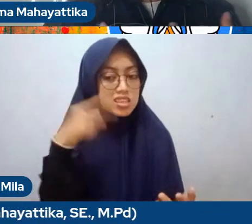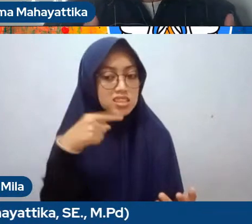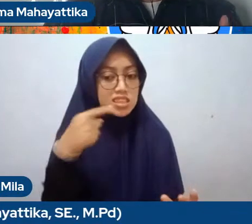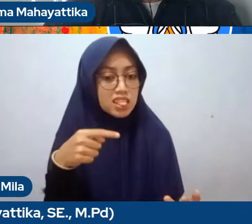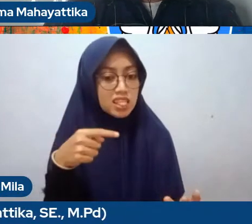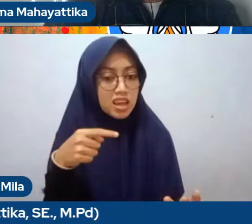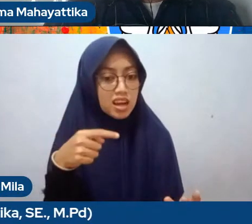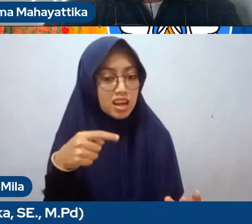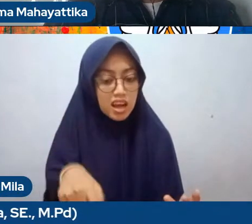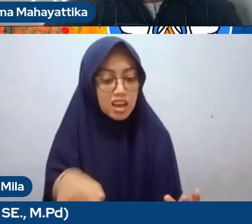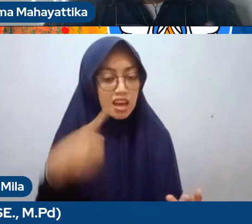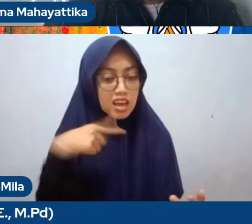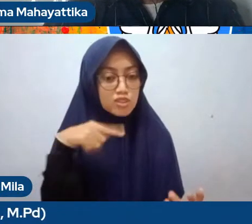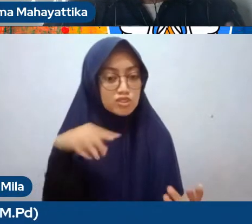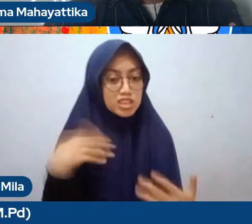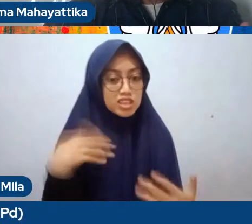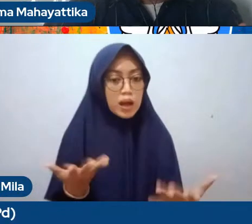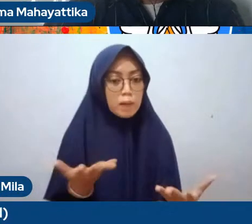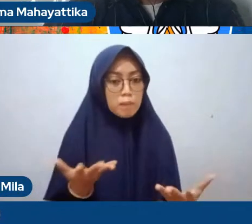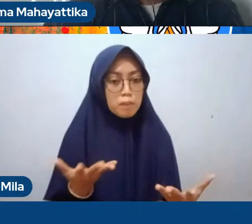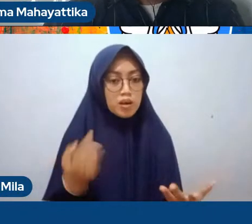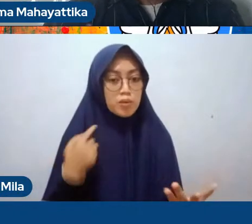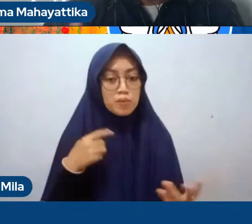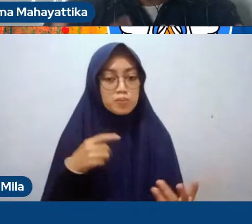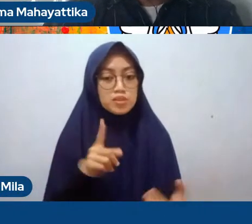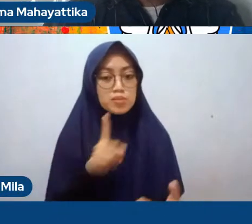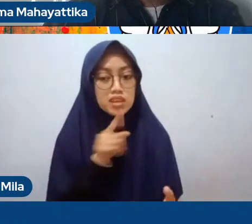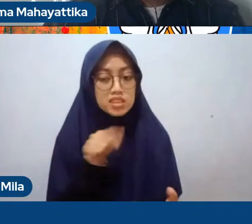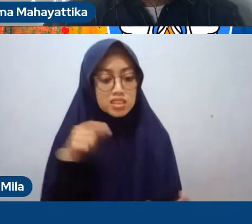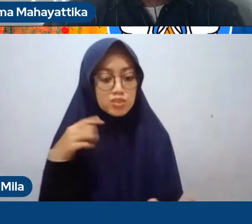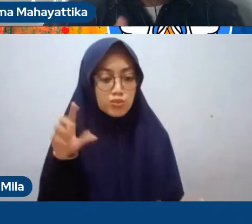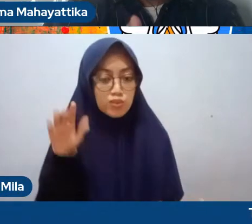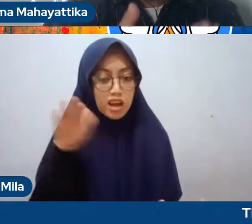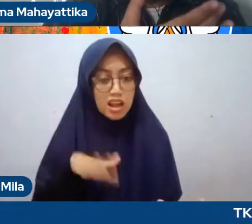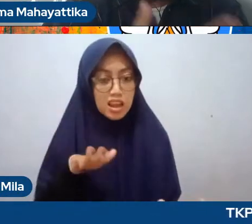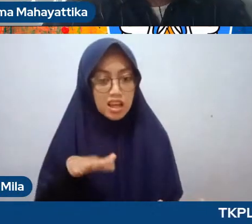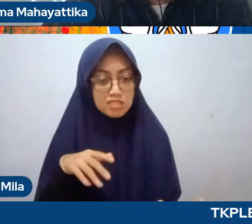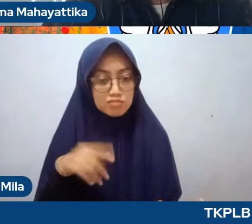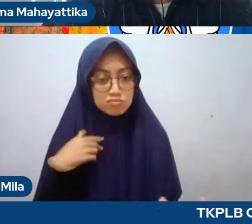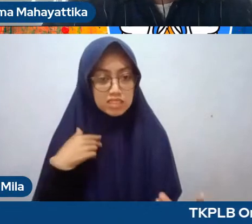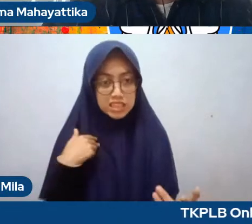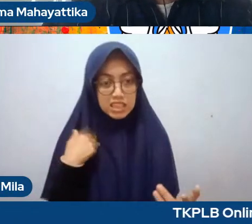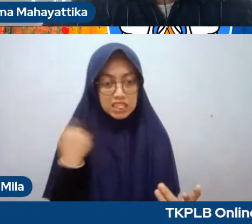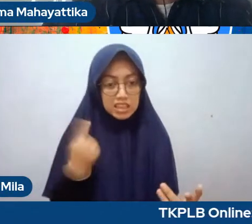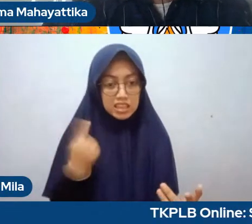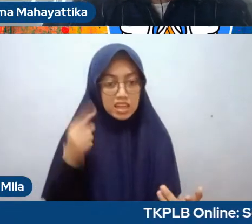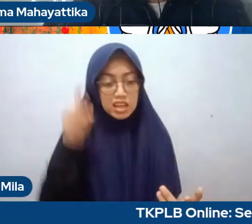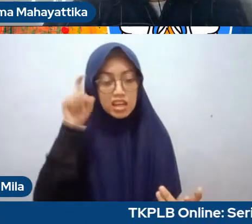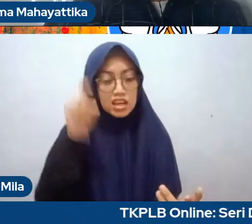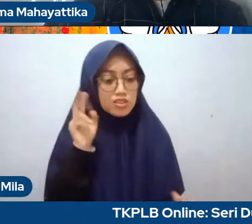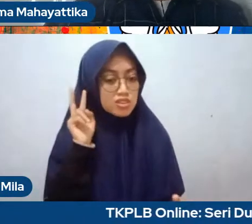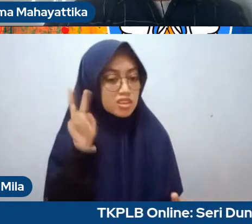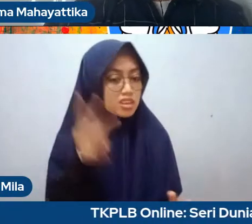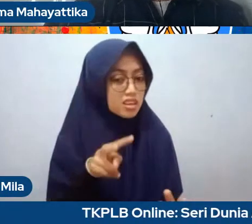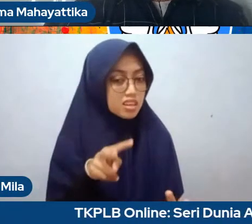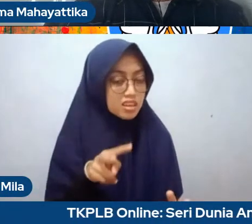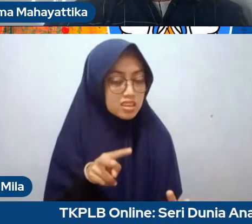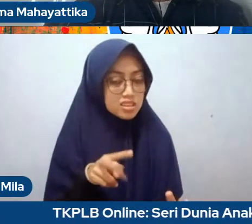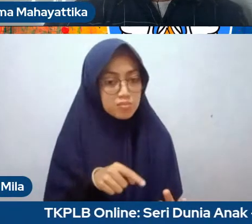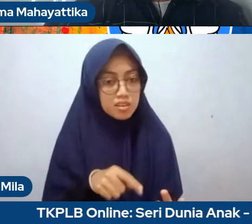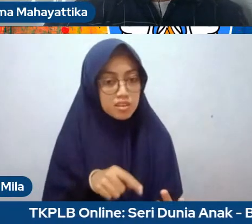PR sih sebenarnya orang dewasanya nih yang perlu mendalam apa yang terjadi sama si anak ini gitu,